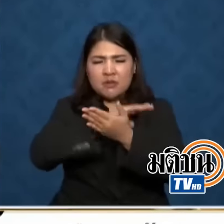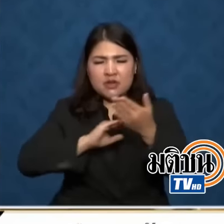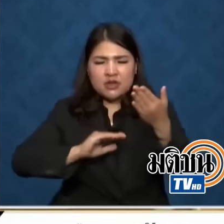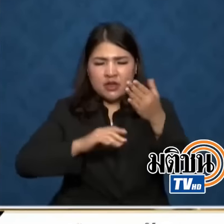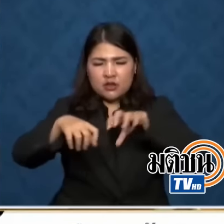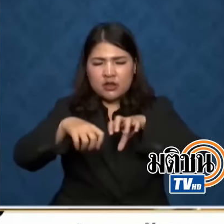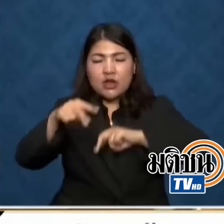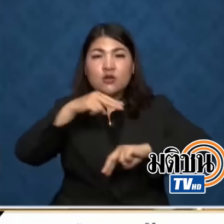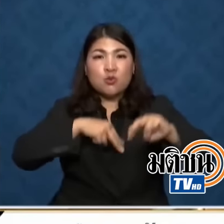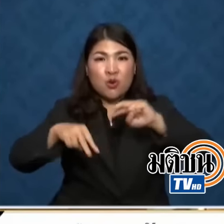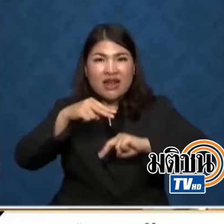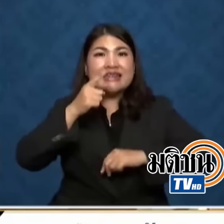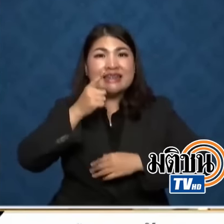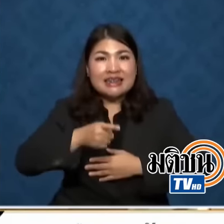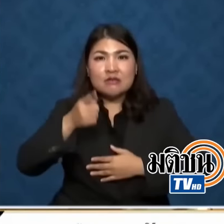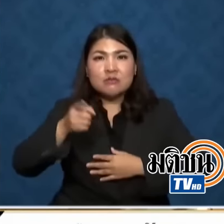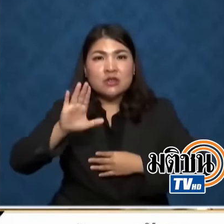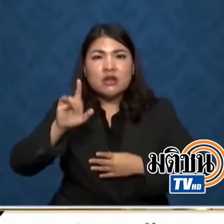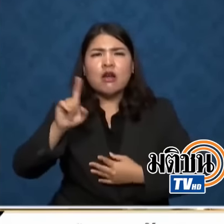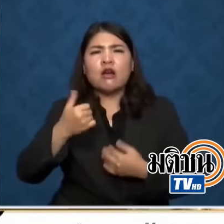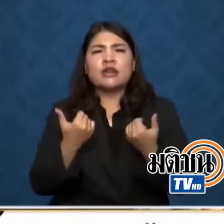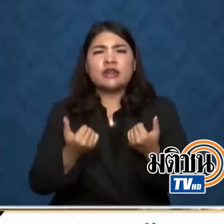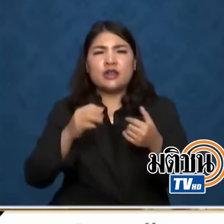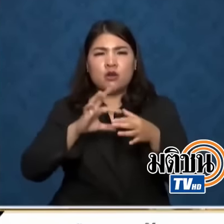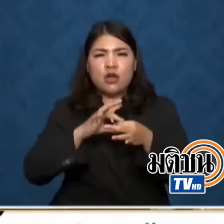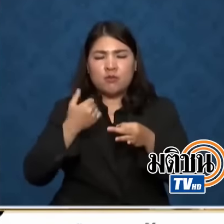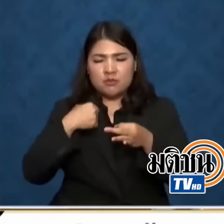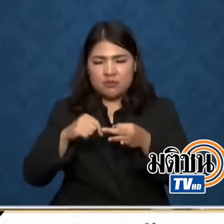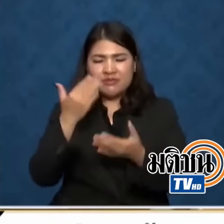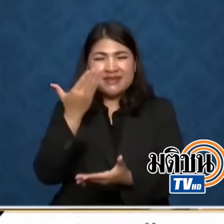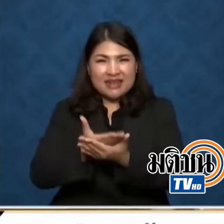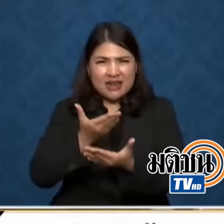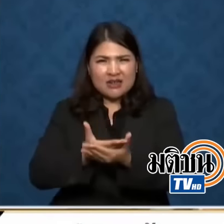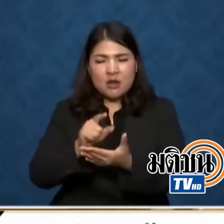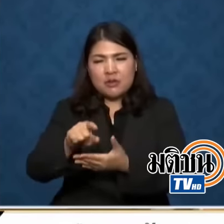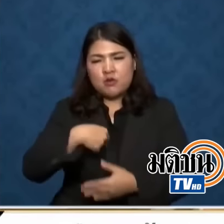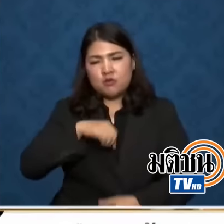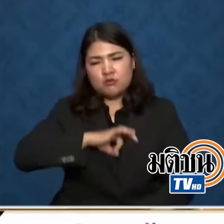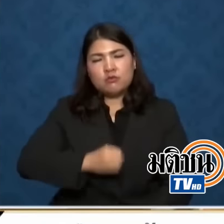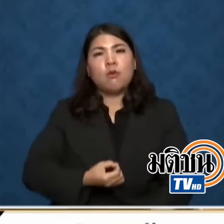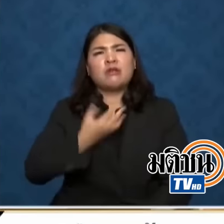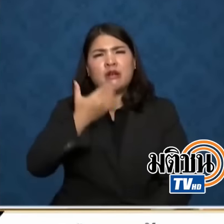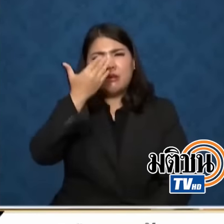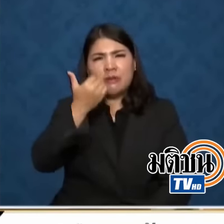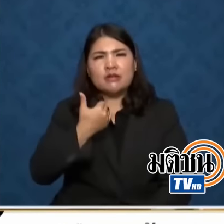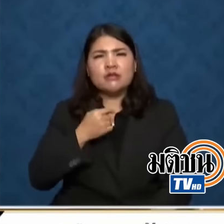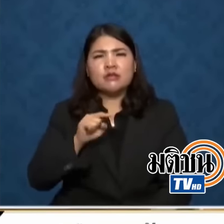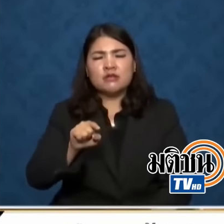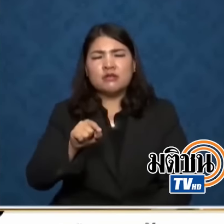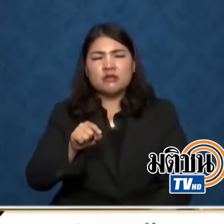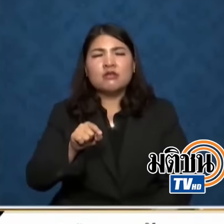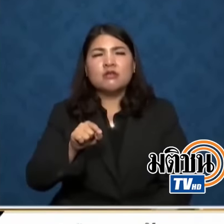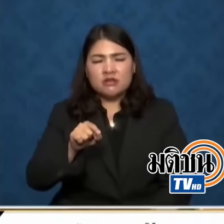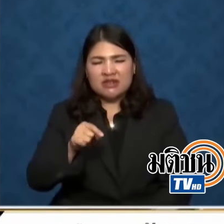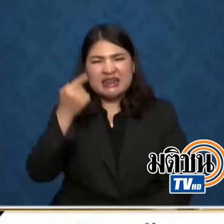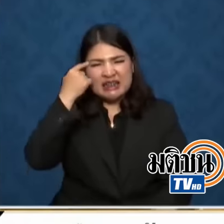งๆใช่ไหมคะเรื่องความรู้ความเข้าใจในเรื่องการคลังเนี่ยมันทำให้ดิฉันตกใจว่าทำไมถึงกล้าออก